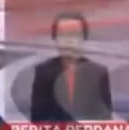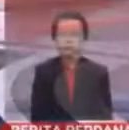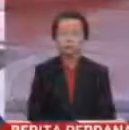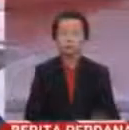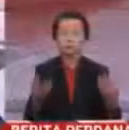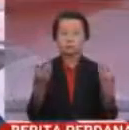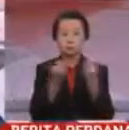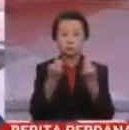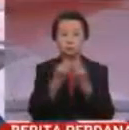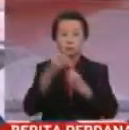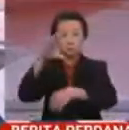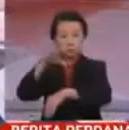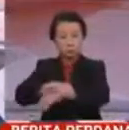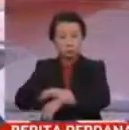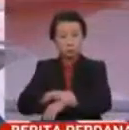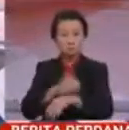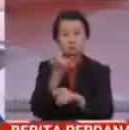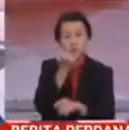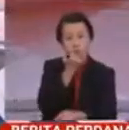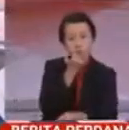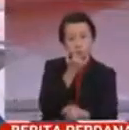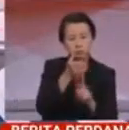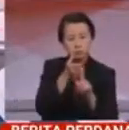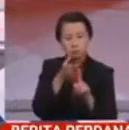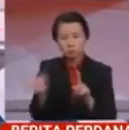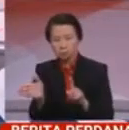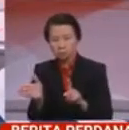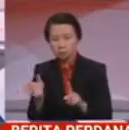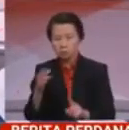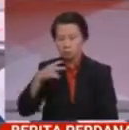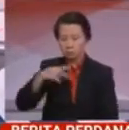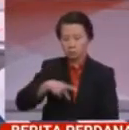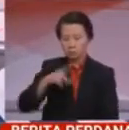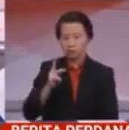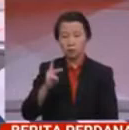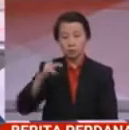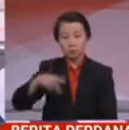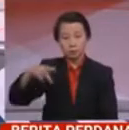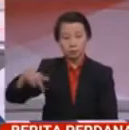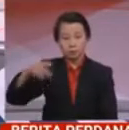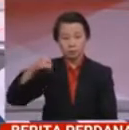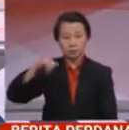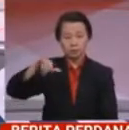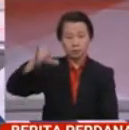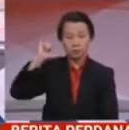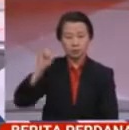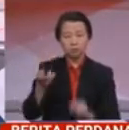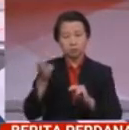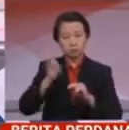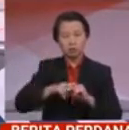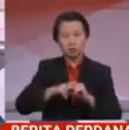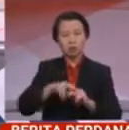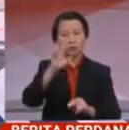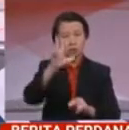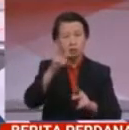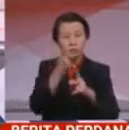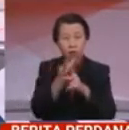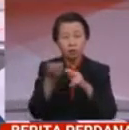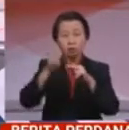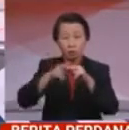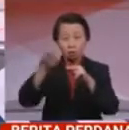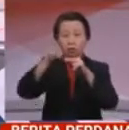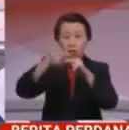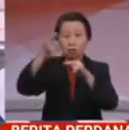Mereka yang ditahan atas kesalahan ingkar arahan PKP pemulihan semalam meningkat lebih 3 kali